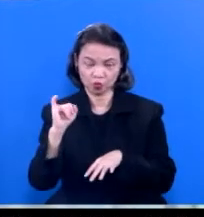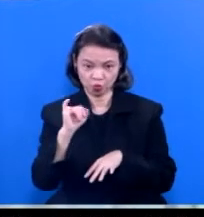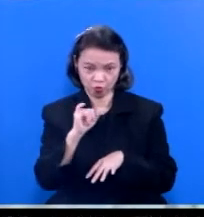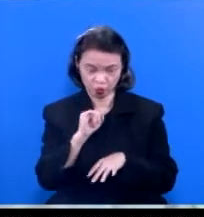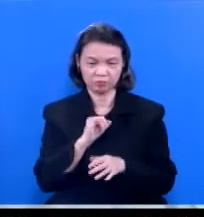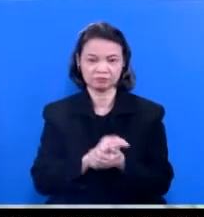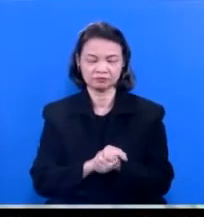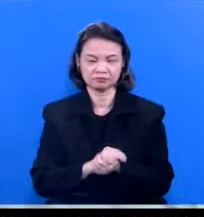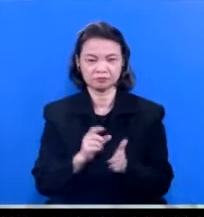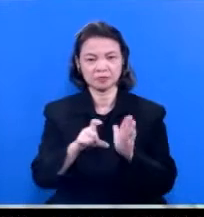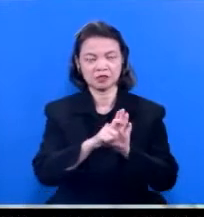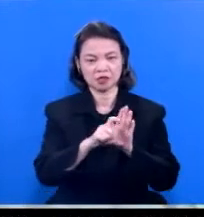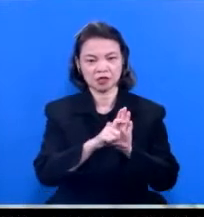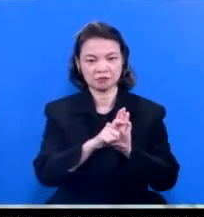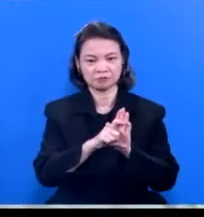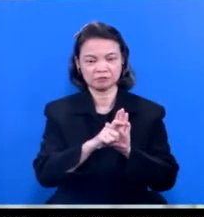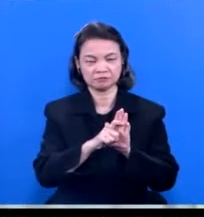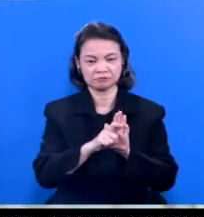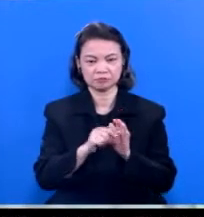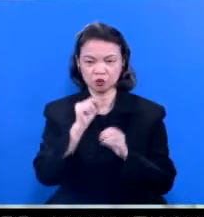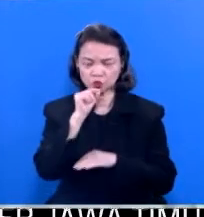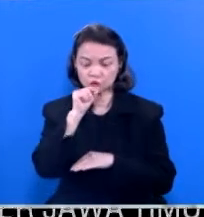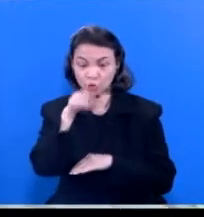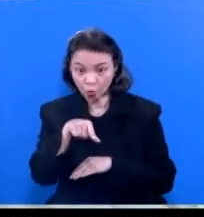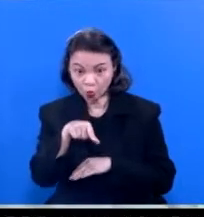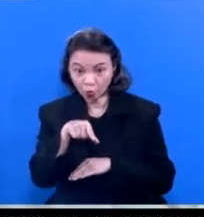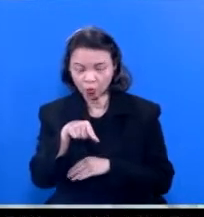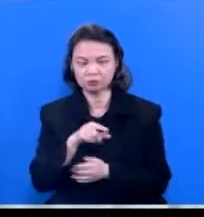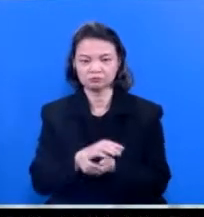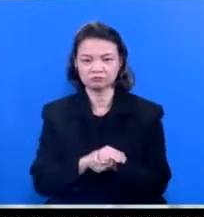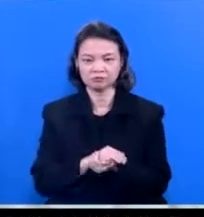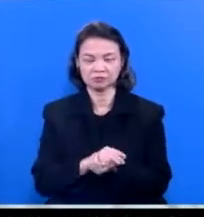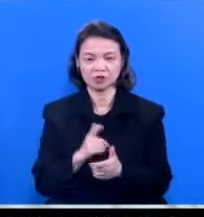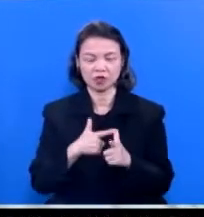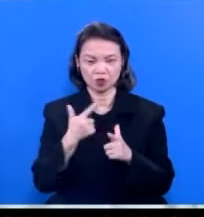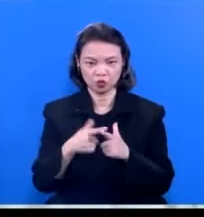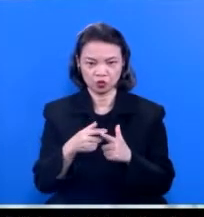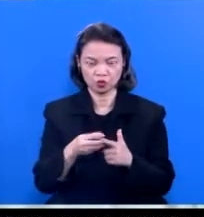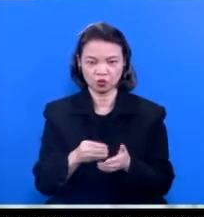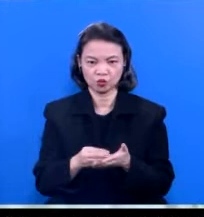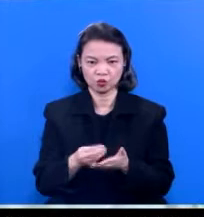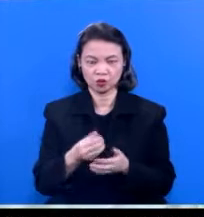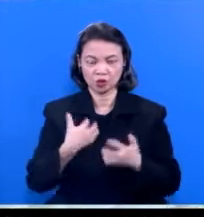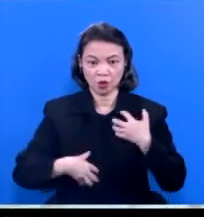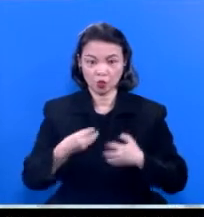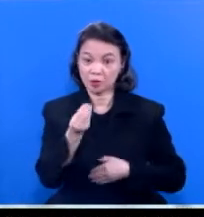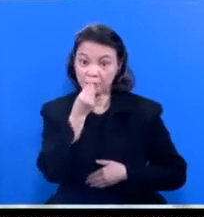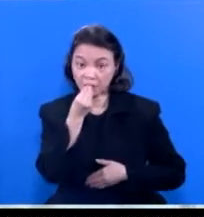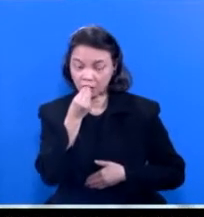ya, misalnya tercemar oleh droplet dan sebagainya, dan dikonsumsi oleh si hewan itu, maka bisa